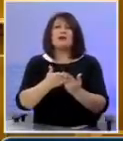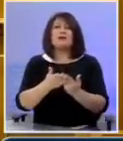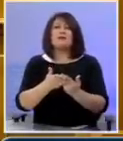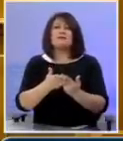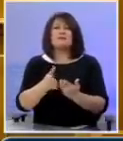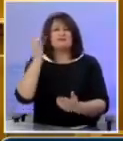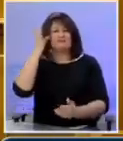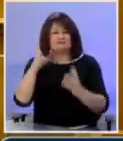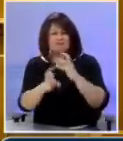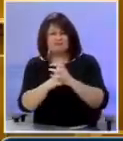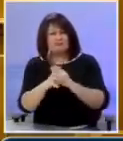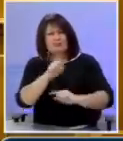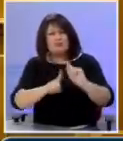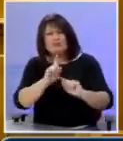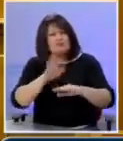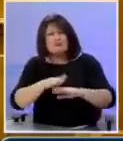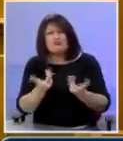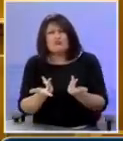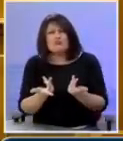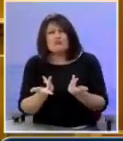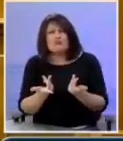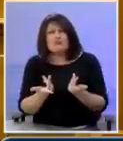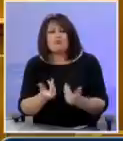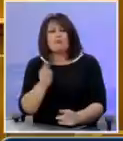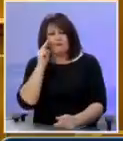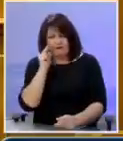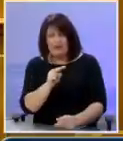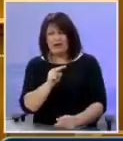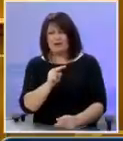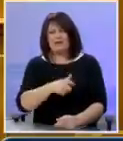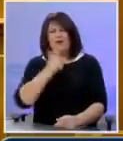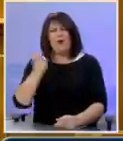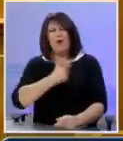των τραμπούκων είναι προφανές